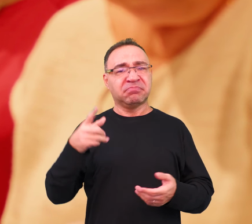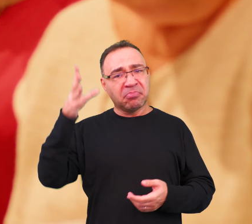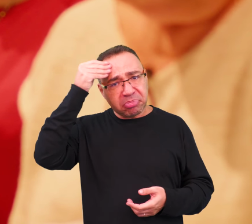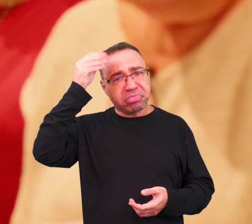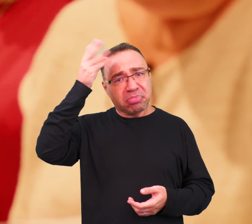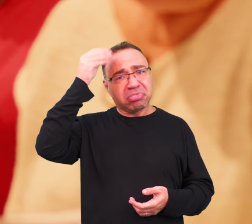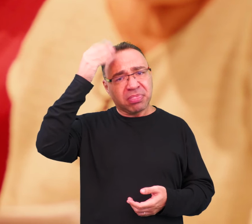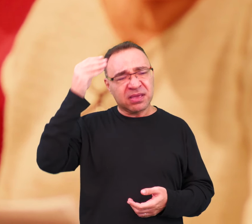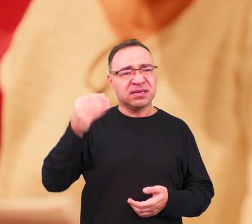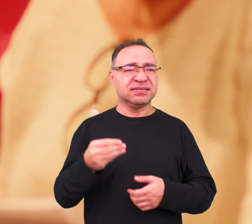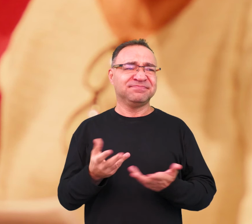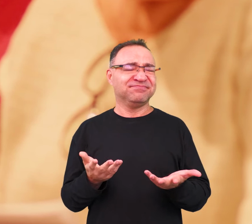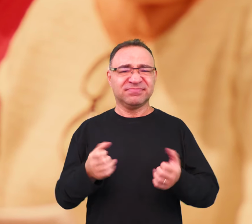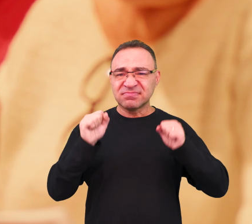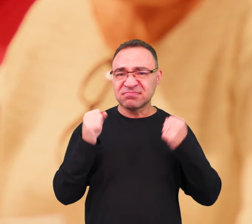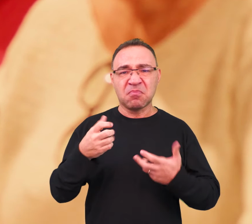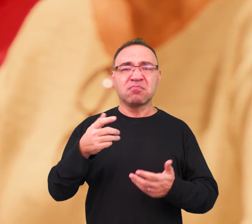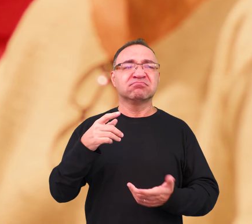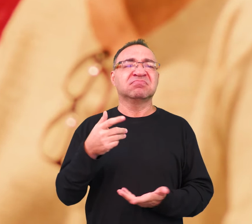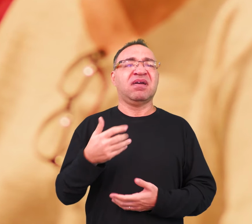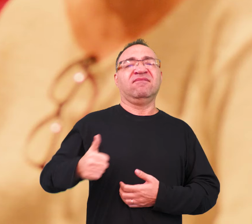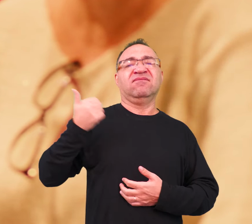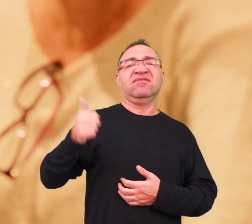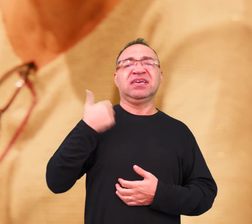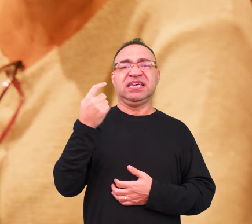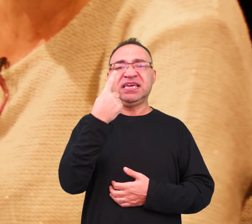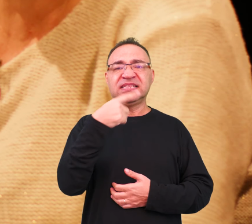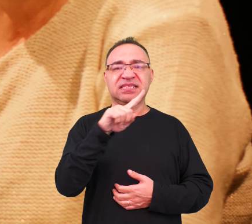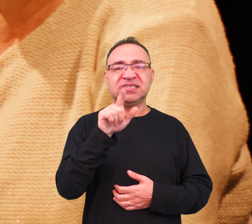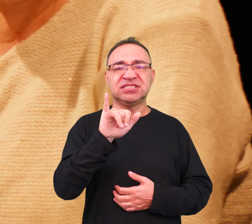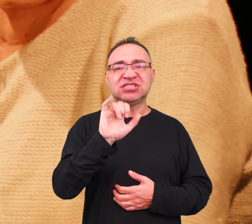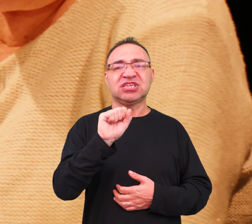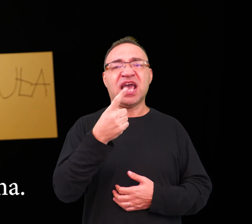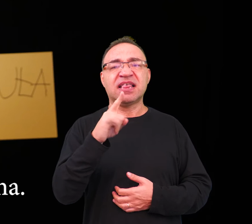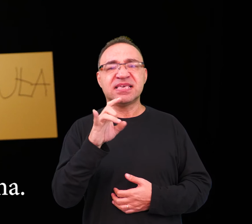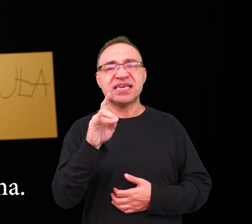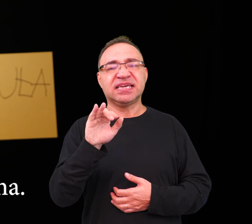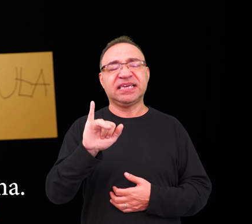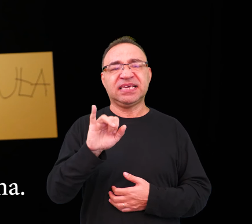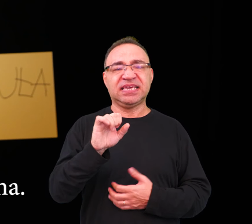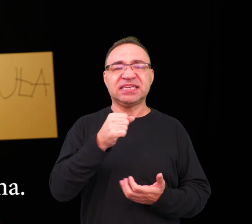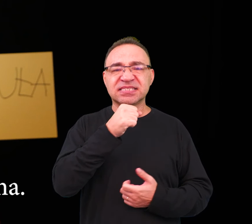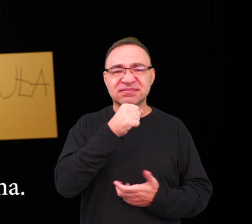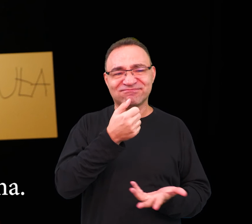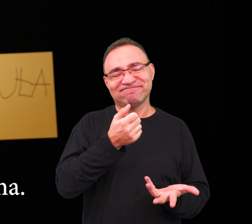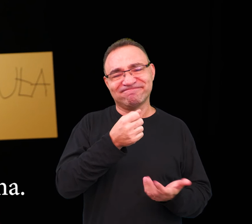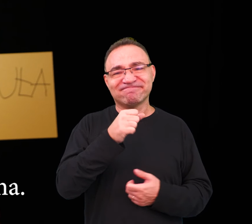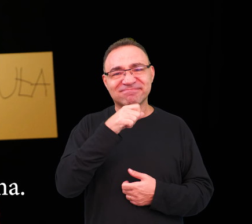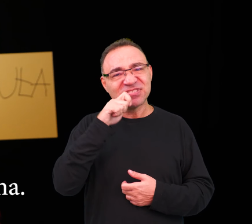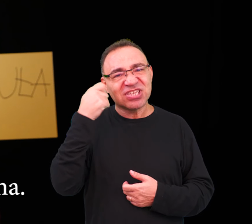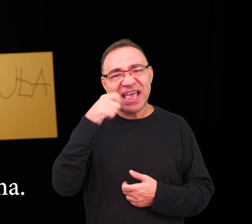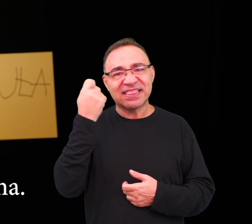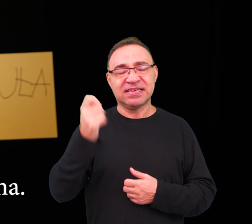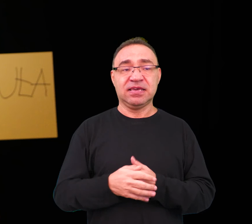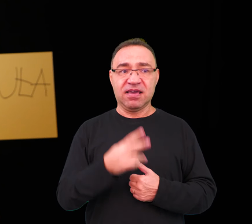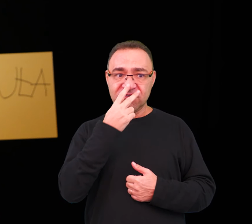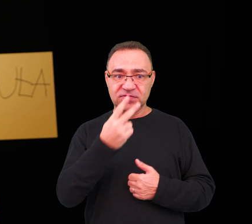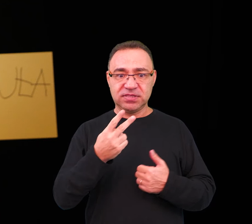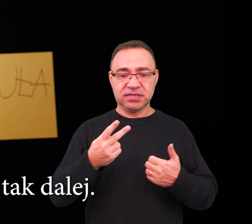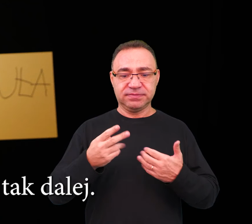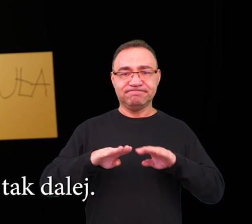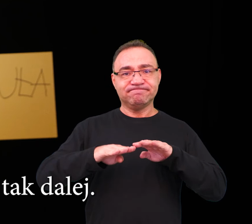Dupotrójcy. Upierdliwi, przemądrzali. Dziadyli! Ta bariera pokoleniowa już w tym momencie jest widoczna. Po